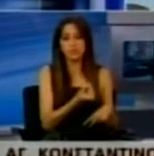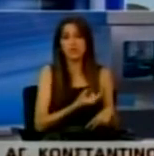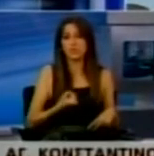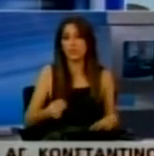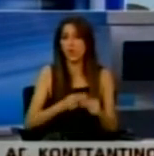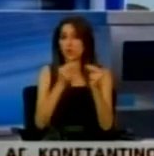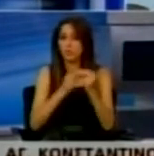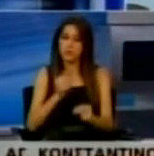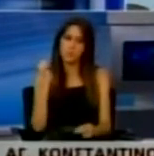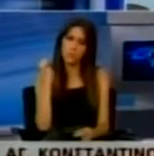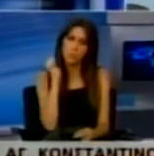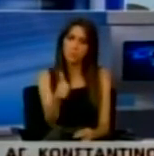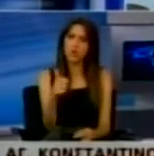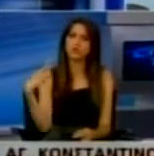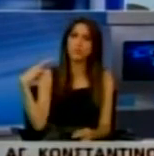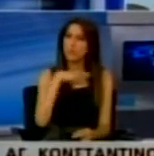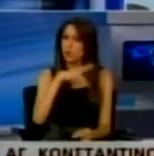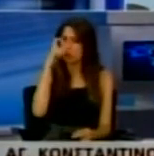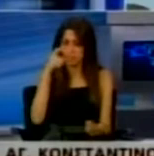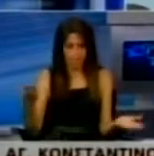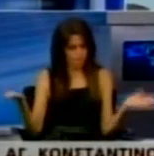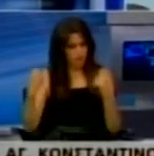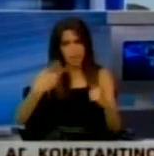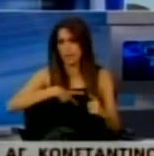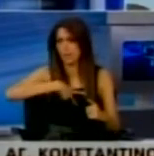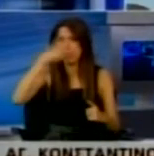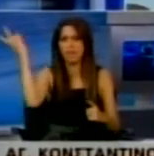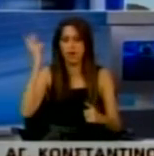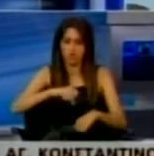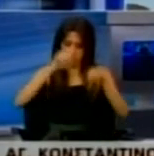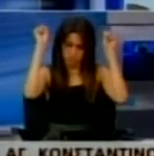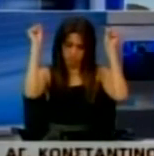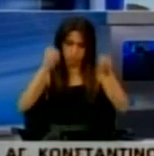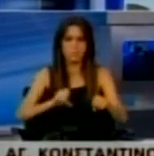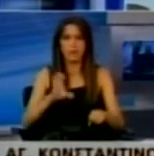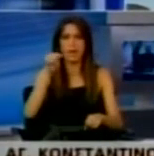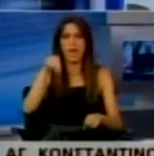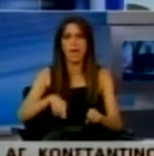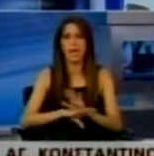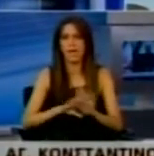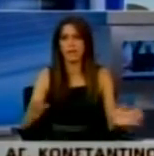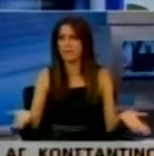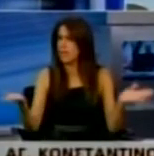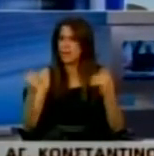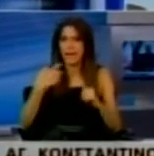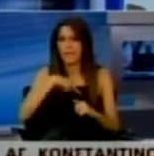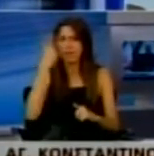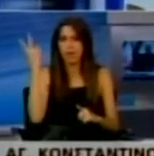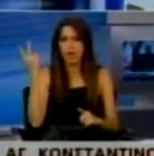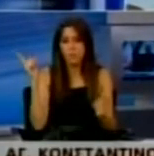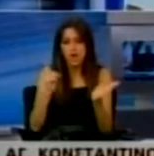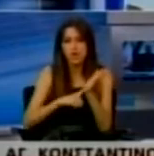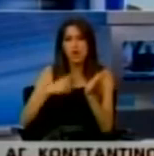τη μεριά του κυρίου Σαμαρά να προωθήσει την πράξη νομοθετικού περιεχομένου